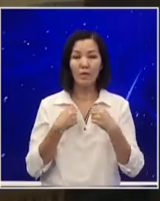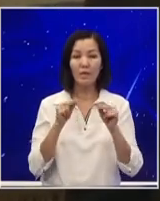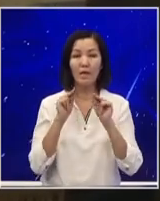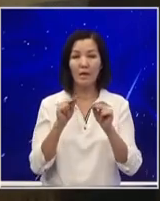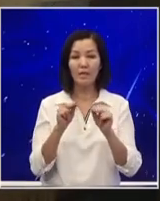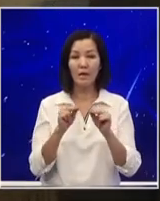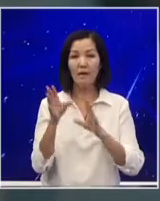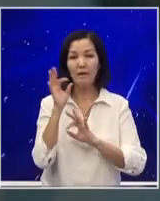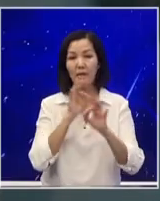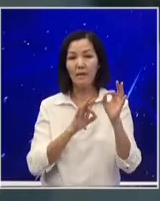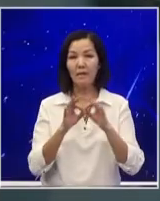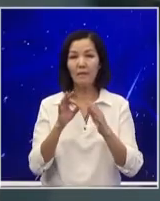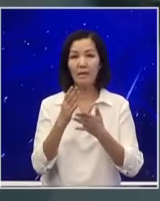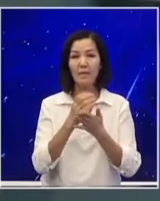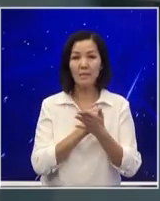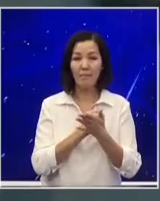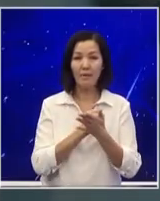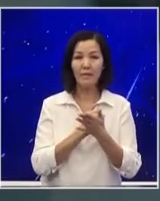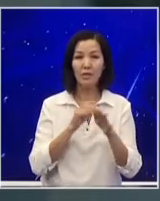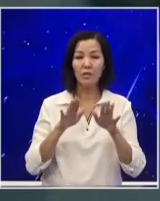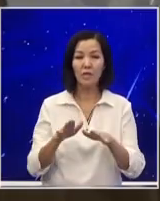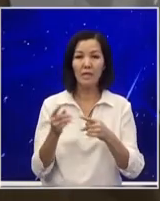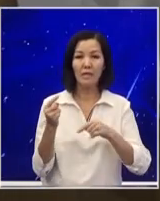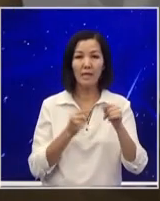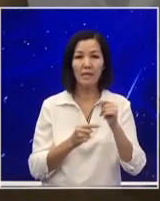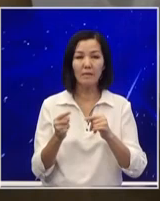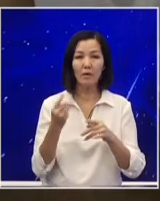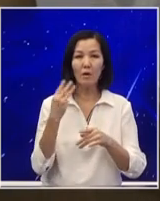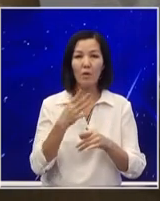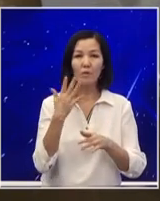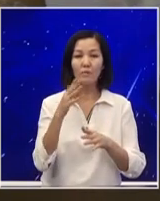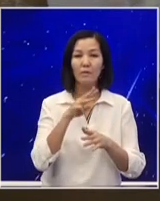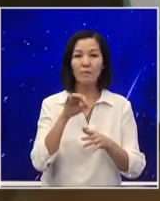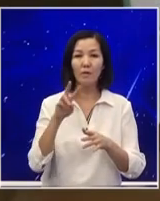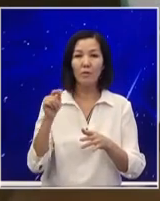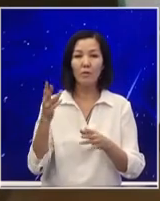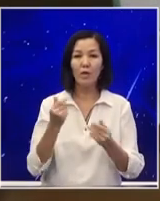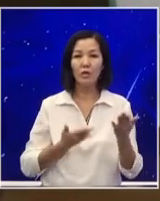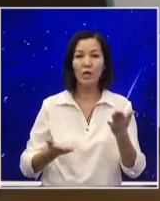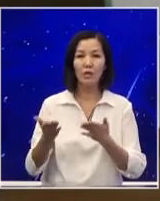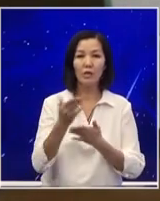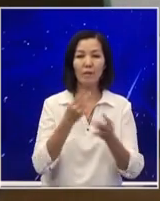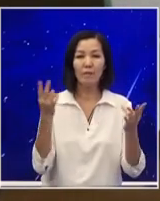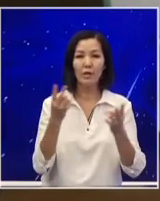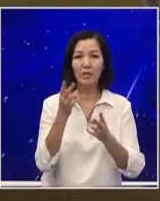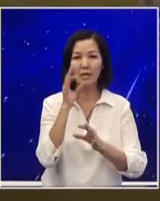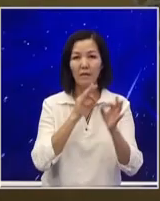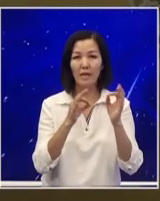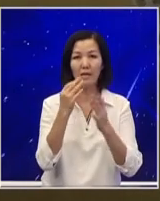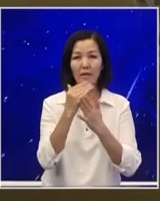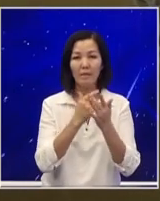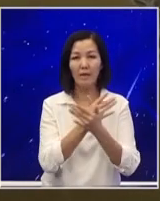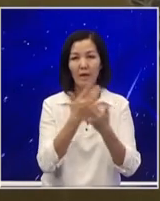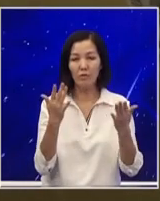маңызды дәрі-дәрмек қорын былай қойғанда жергілікті кәсіпкерлер тарапынан 35 миллион теңге құралып, аса қажетті препараттар сатып